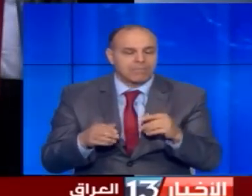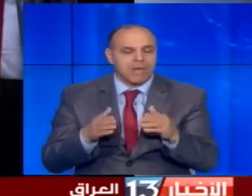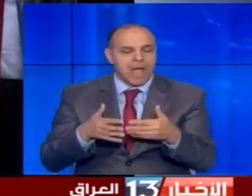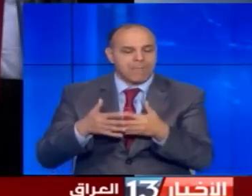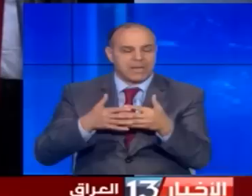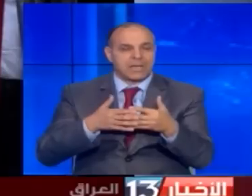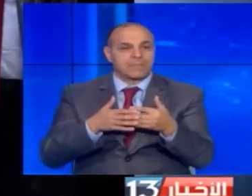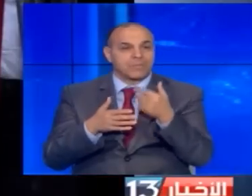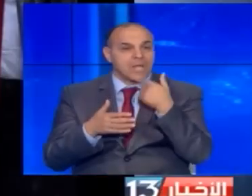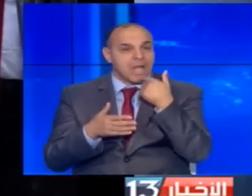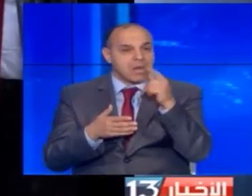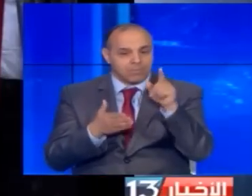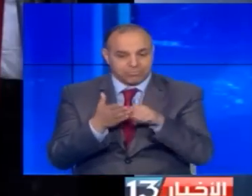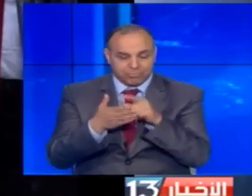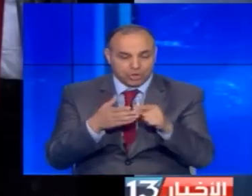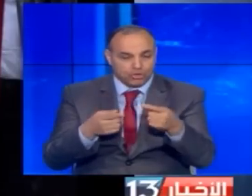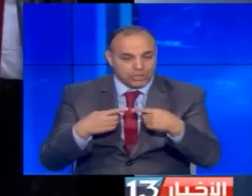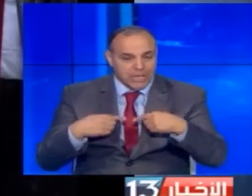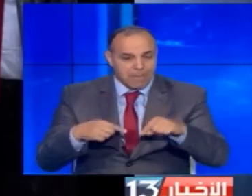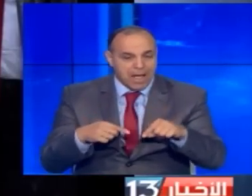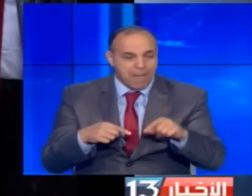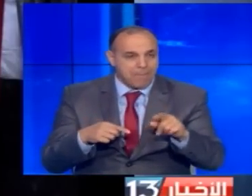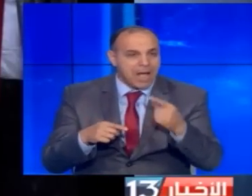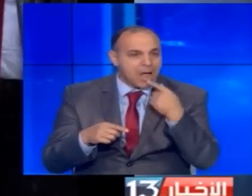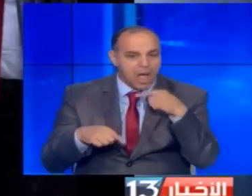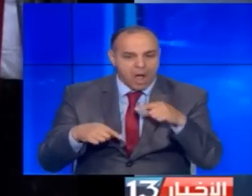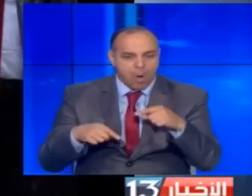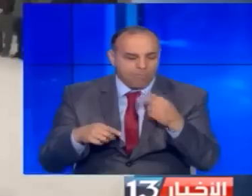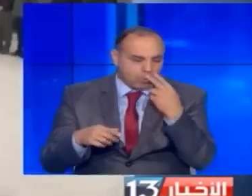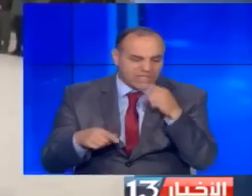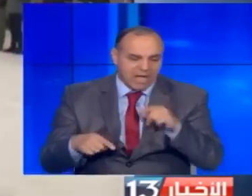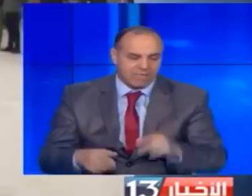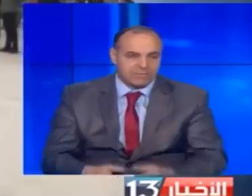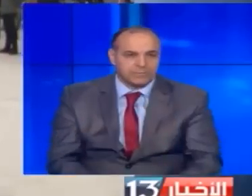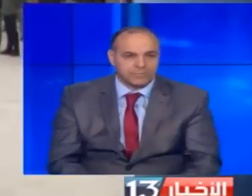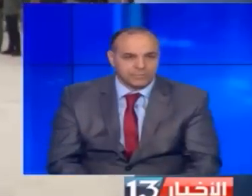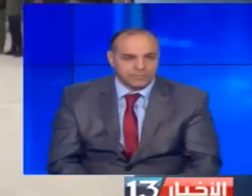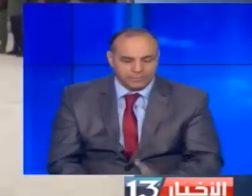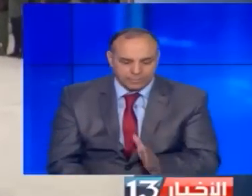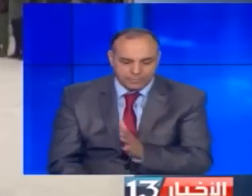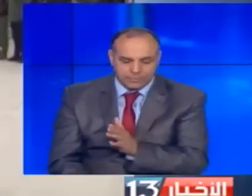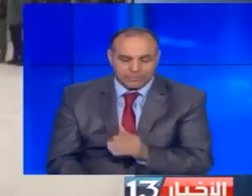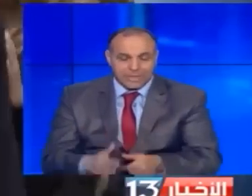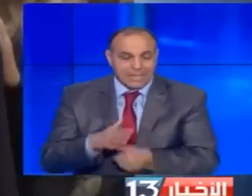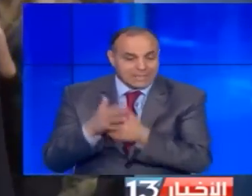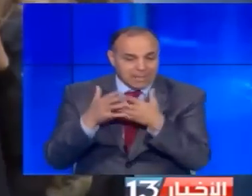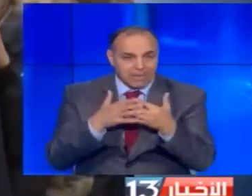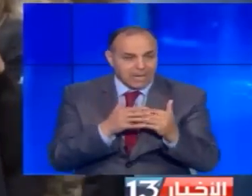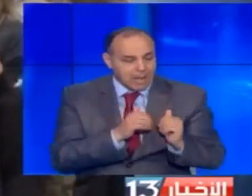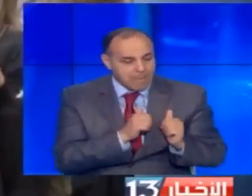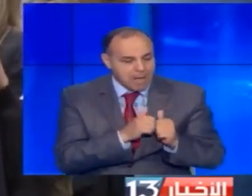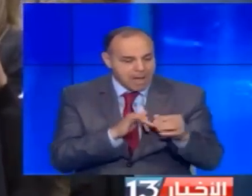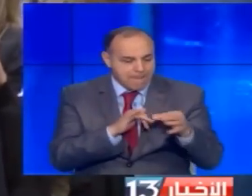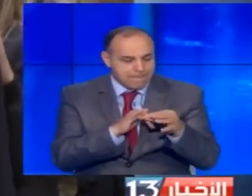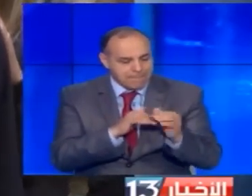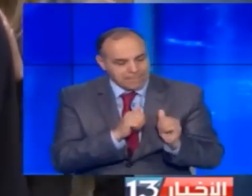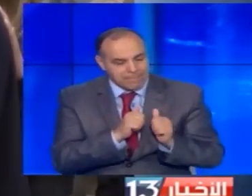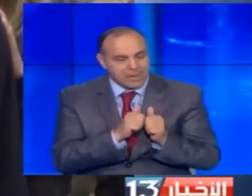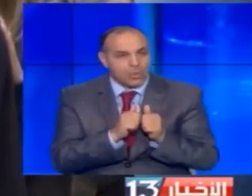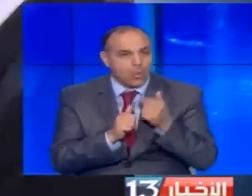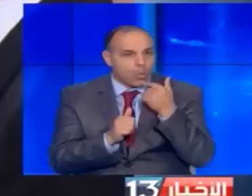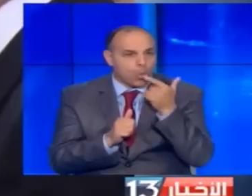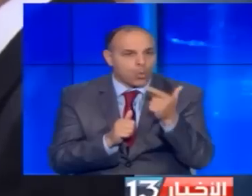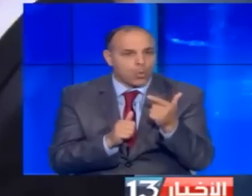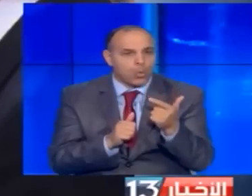الأبيض أن إلغاء الاجتماع يأتي بسبب مخاوف أمنية. وأمضى ترامب الذي كان مصحوبا بزوجته ميلانيا